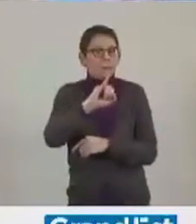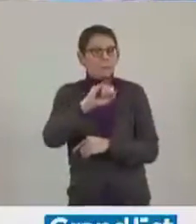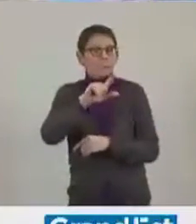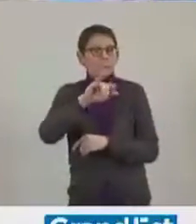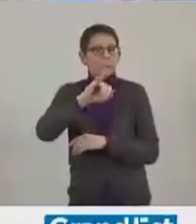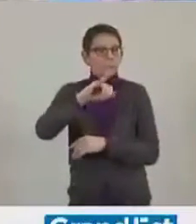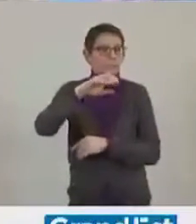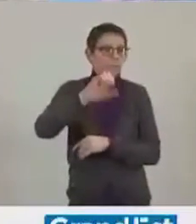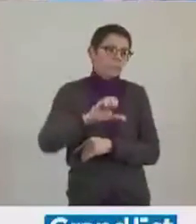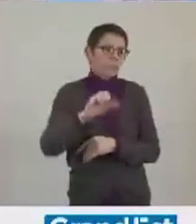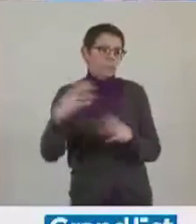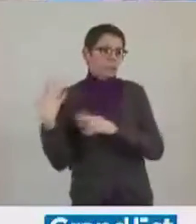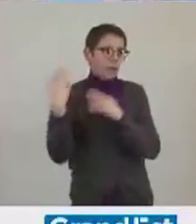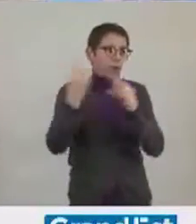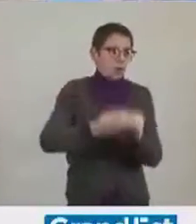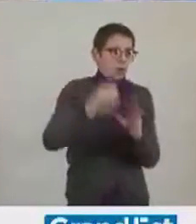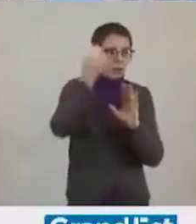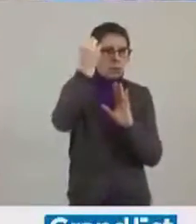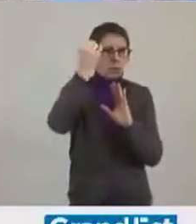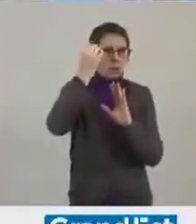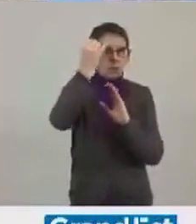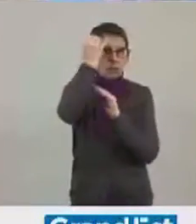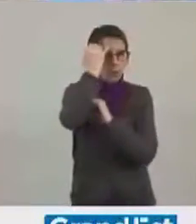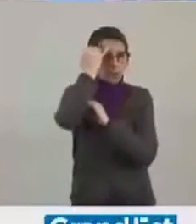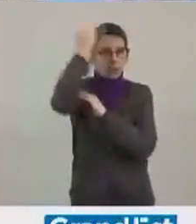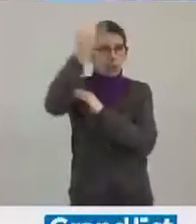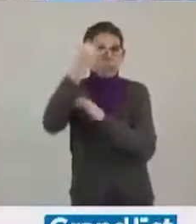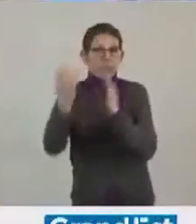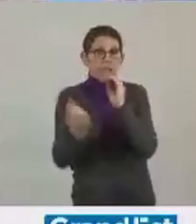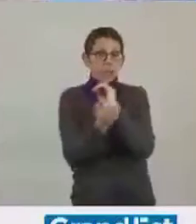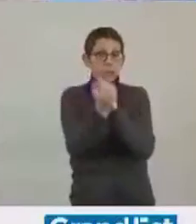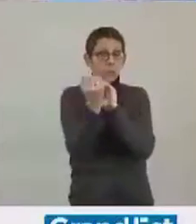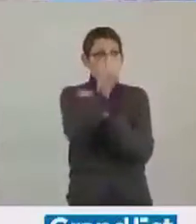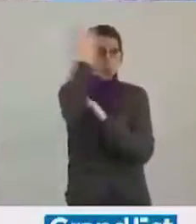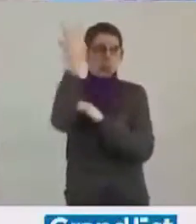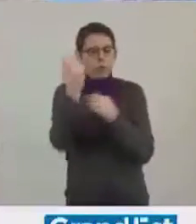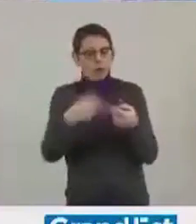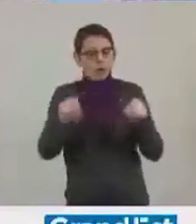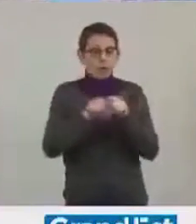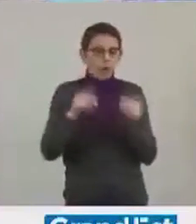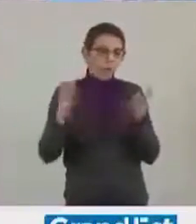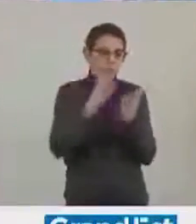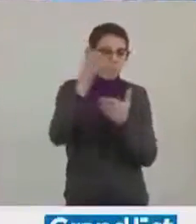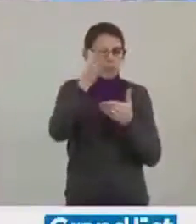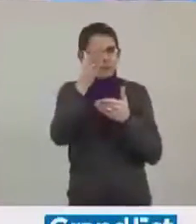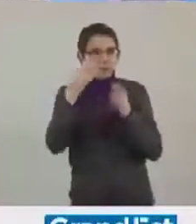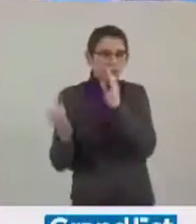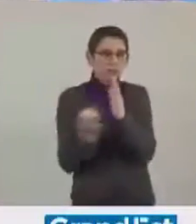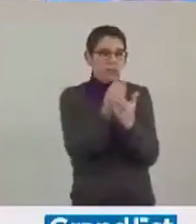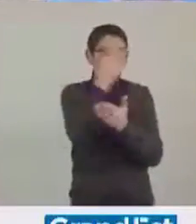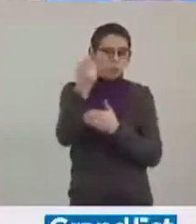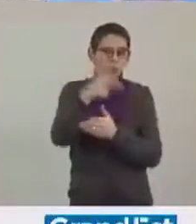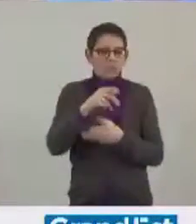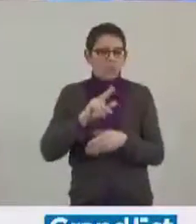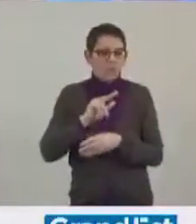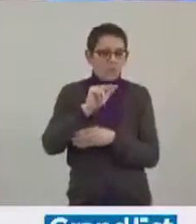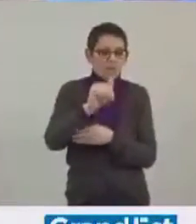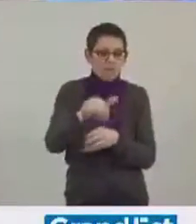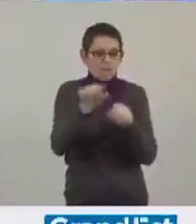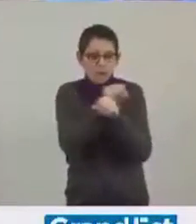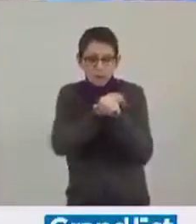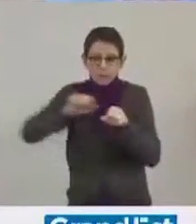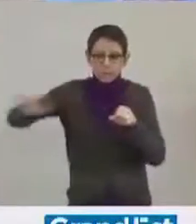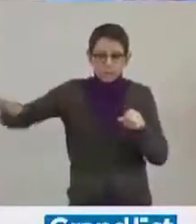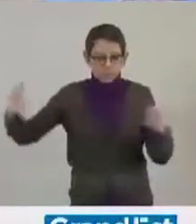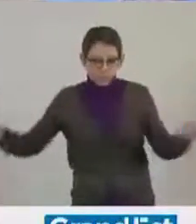l'ingénierie pour transformer une idée innovante en projet créateur de valeur ajoutée, seront animateurs d'un large réseau à inventer, à